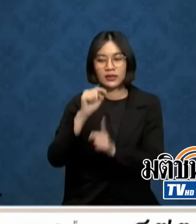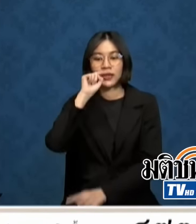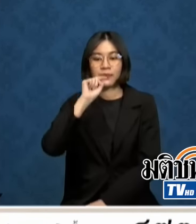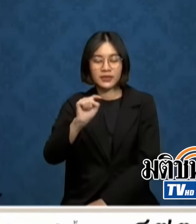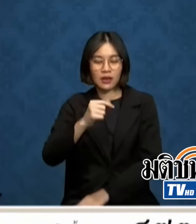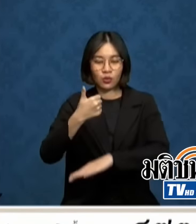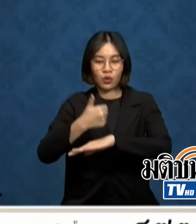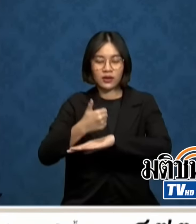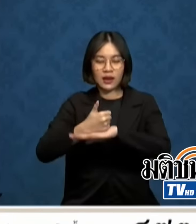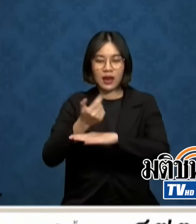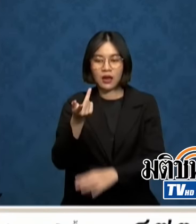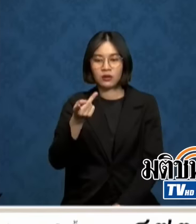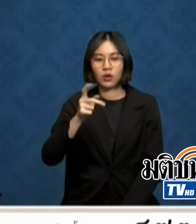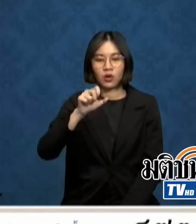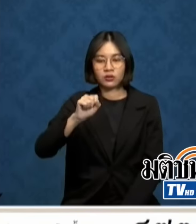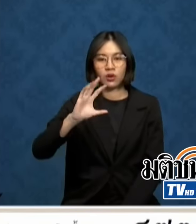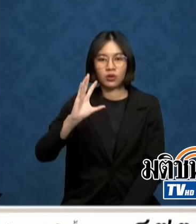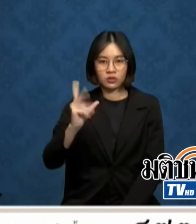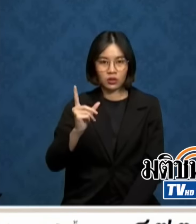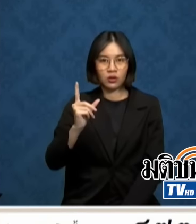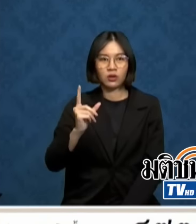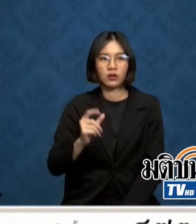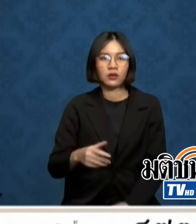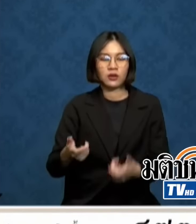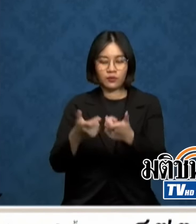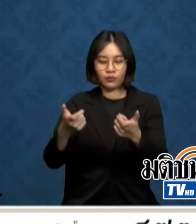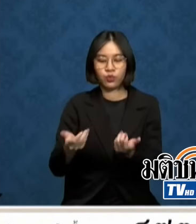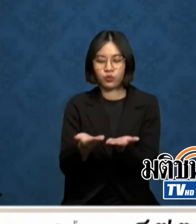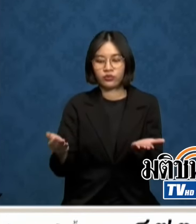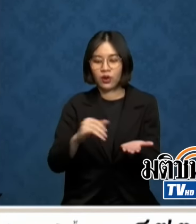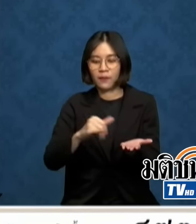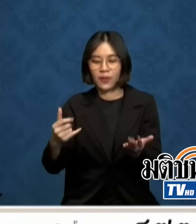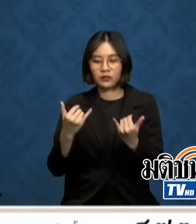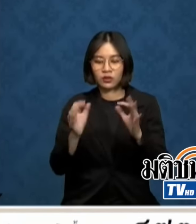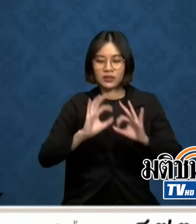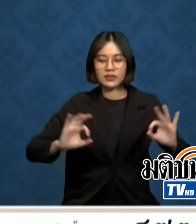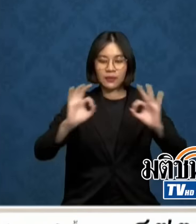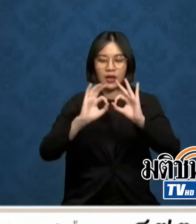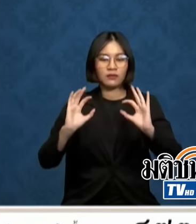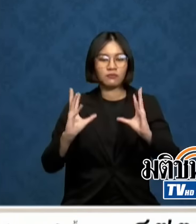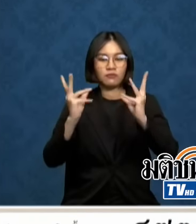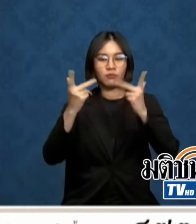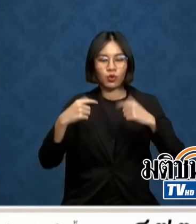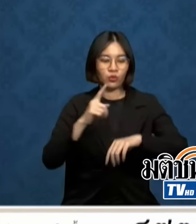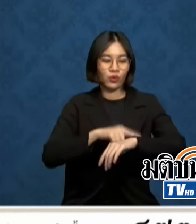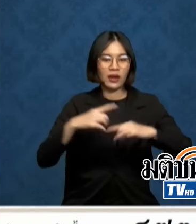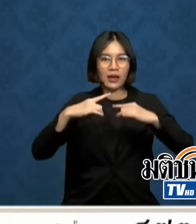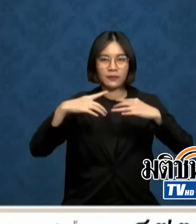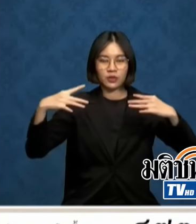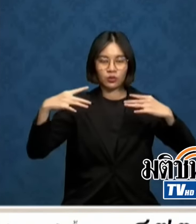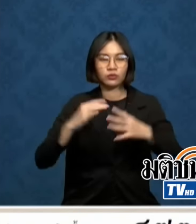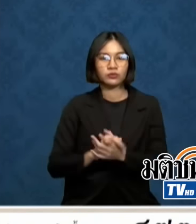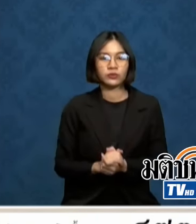สั่งหัวหน้าคณะรักษาความสงบแห่งชาติบางฉบับที่หมดความจำเป็นและก็ไม่เหมาะสมกับสถานการณ์